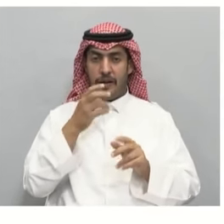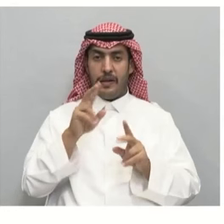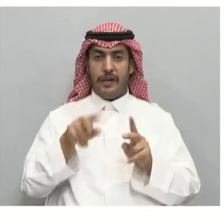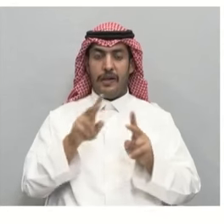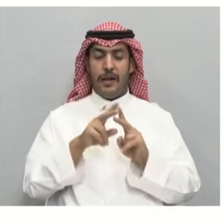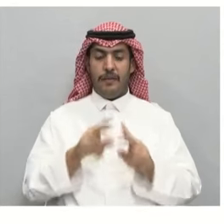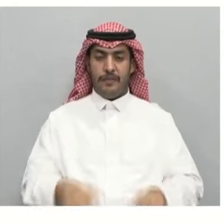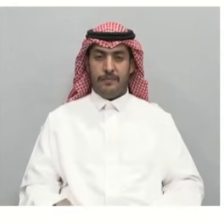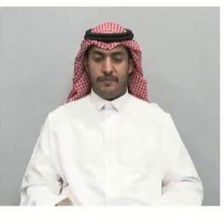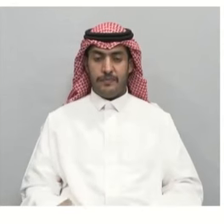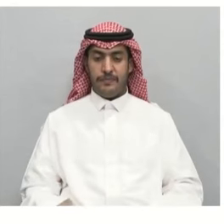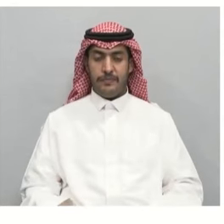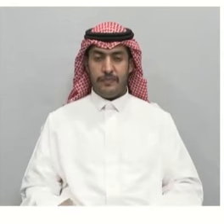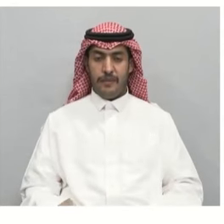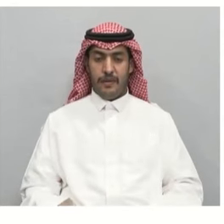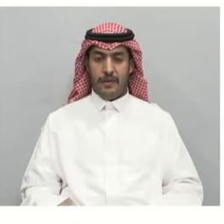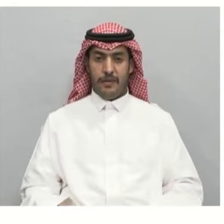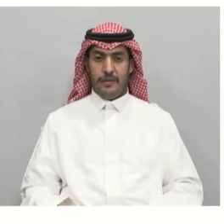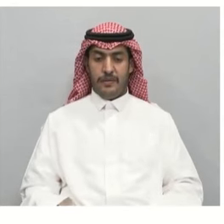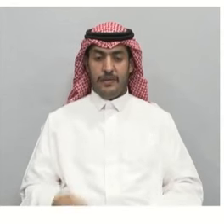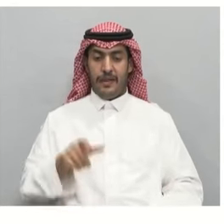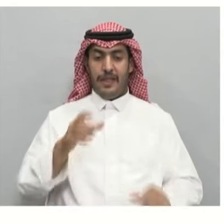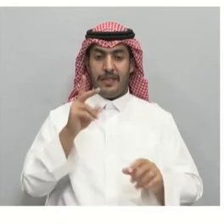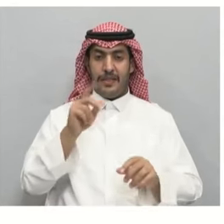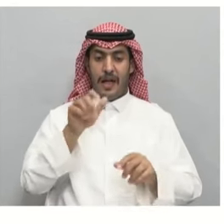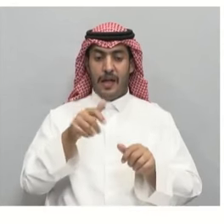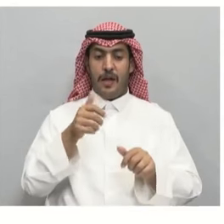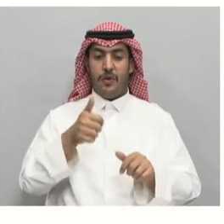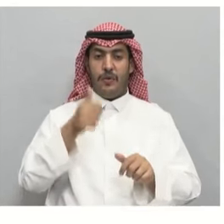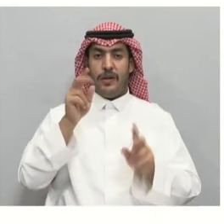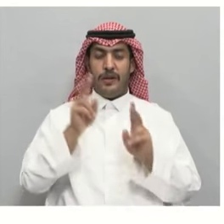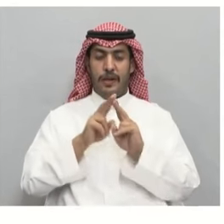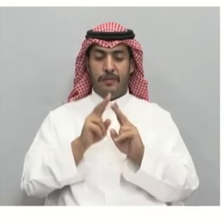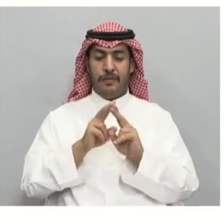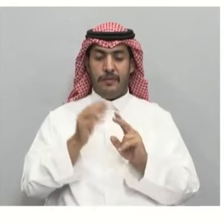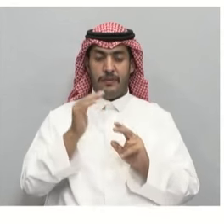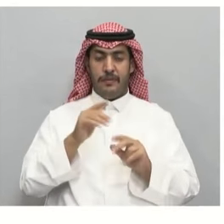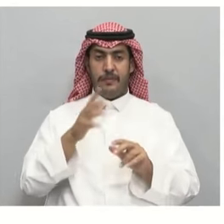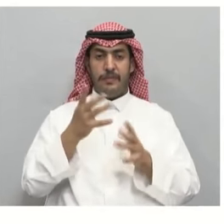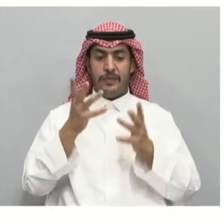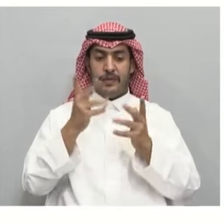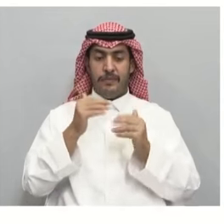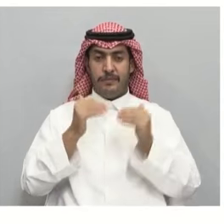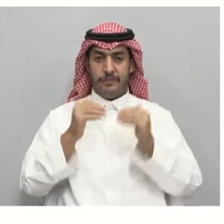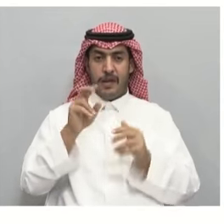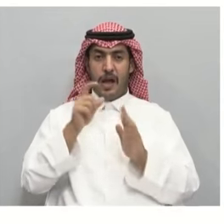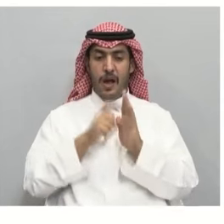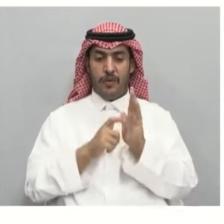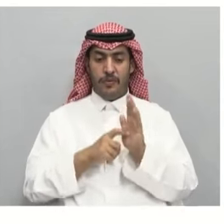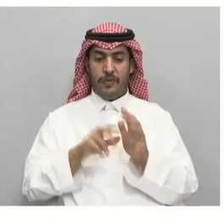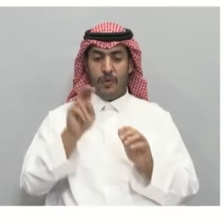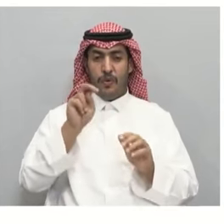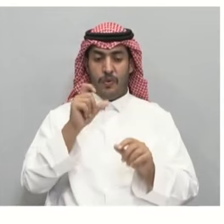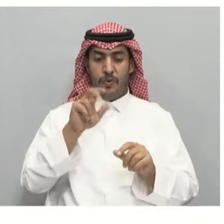الاخرى للطاقه المعدل الزمني لتحول هذه الطاقه يسمى القدره الكهربائيه يتم حسابه بهذا القانون